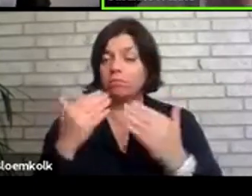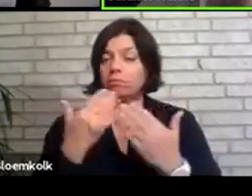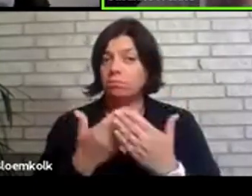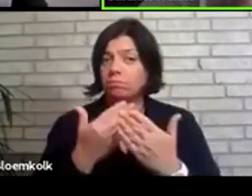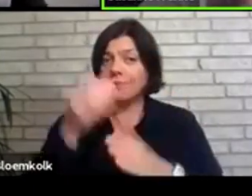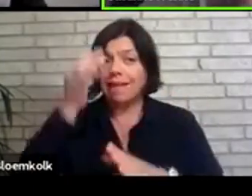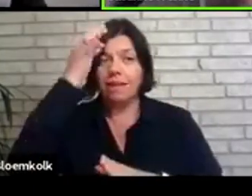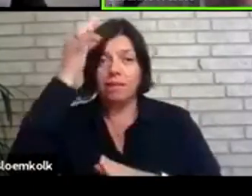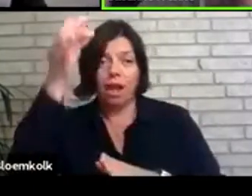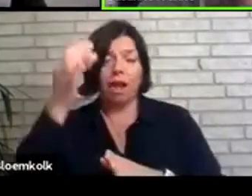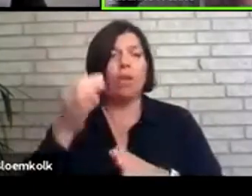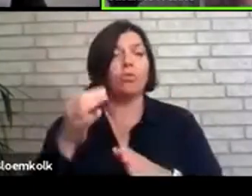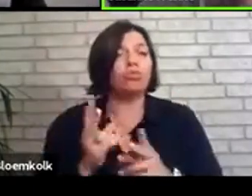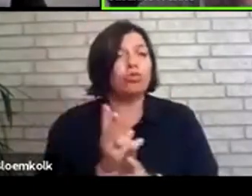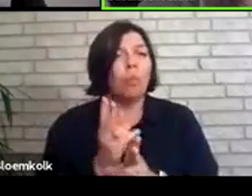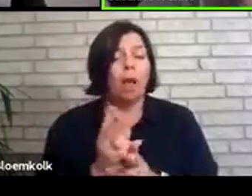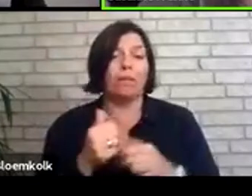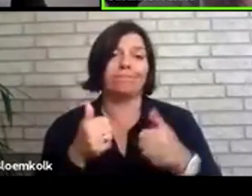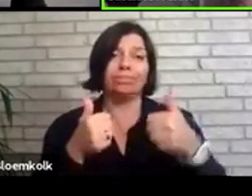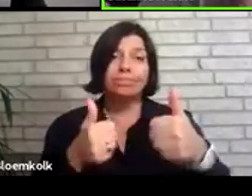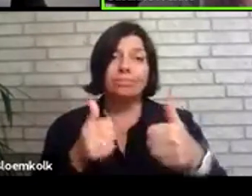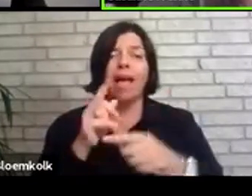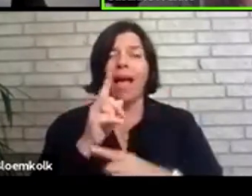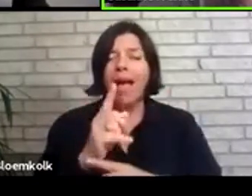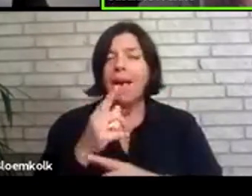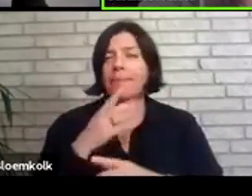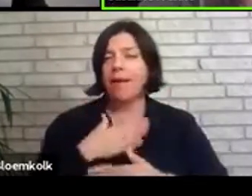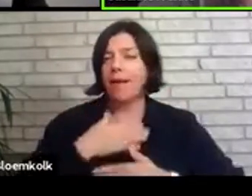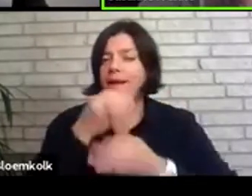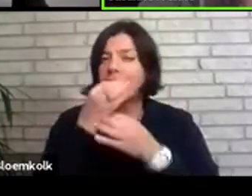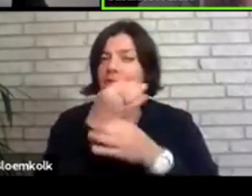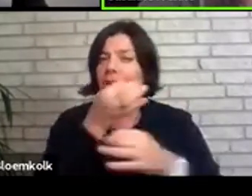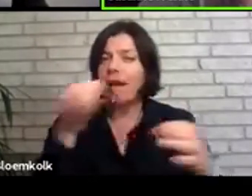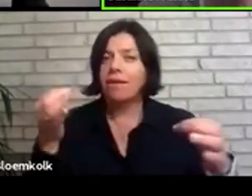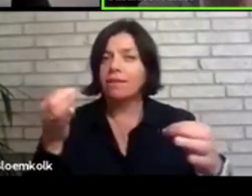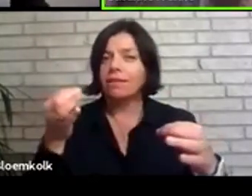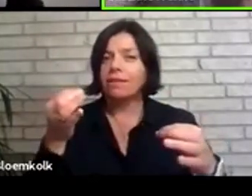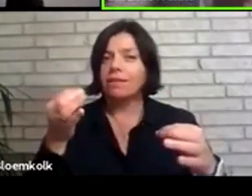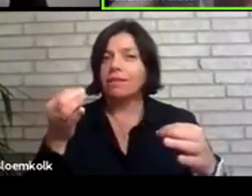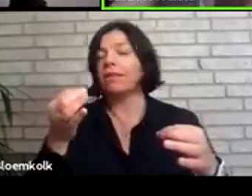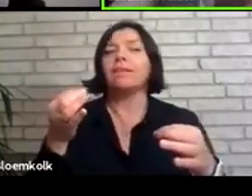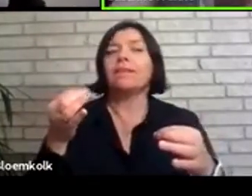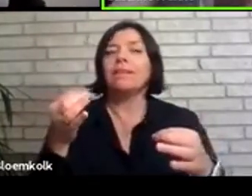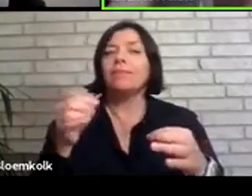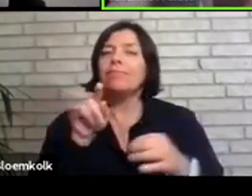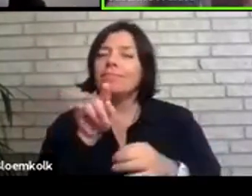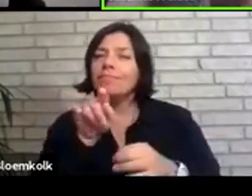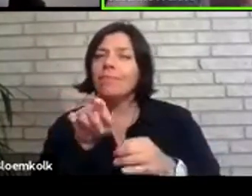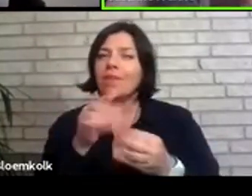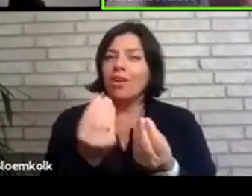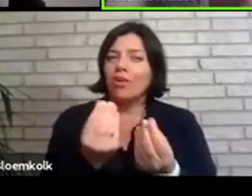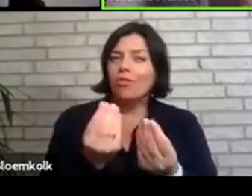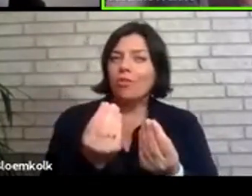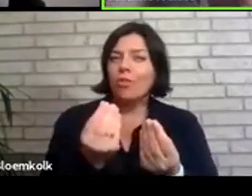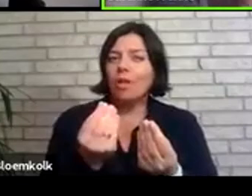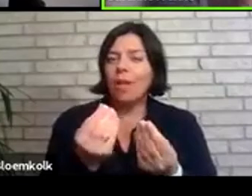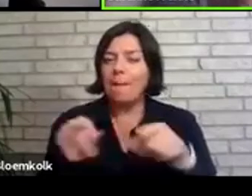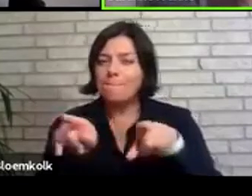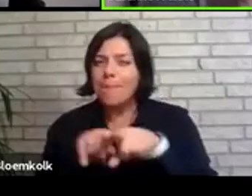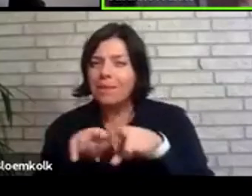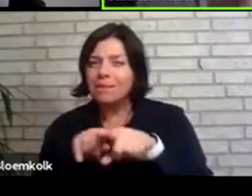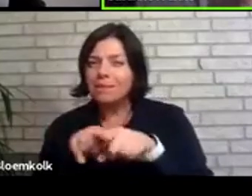Wie oft hatte einer von euch das Gefühl, angesichts irgendwelcher Nachrichten, passt das zum Financial Fair